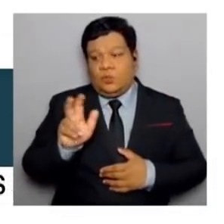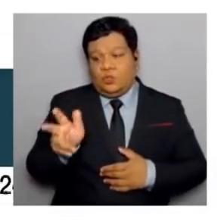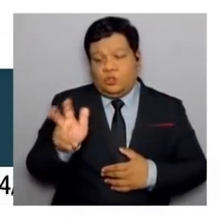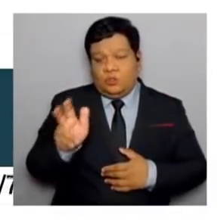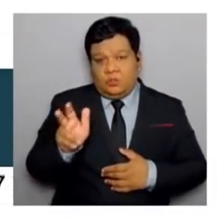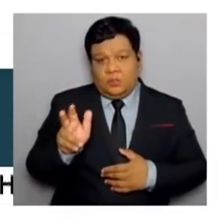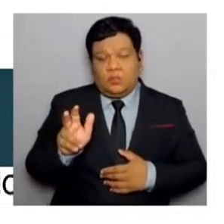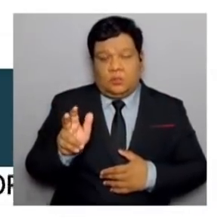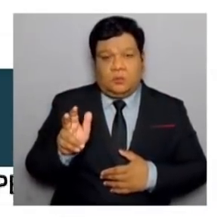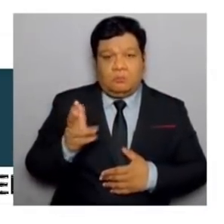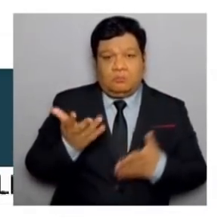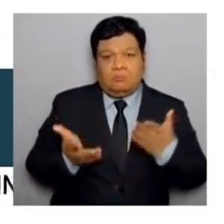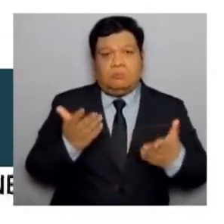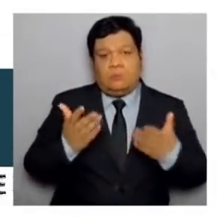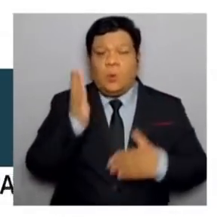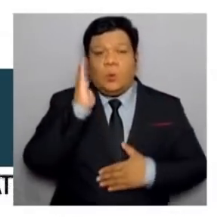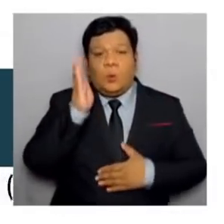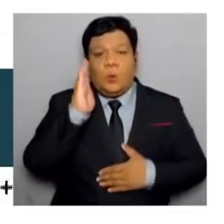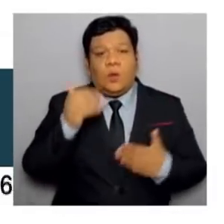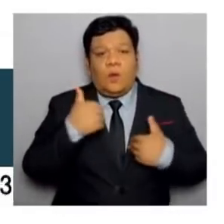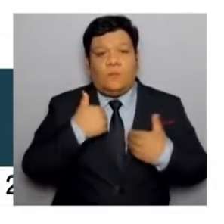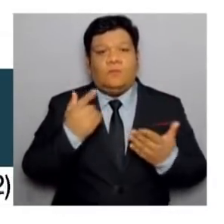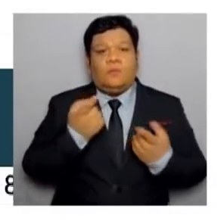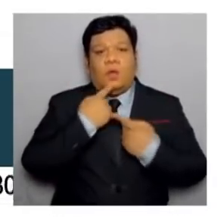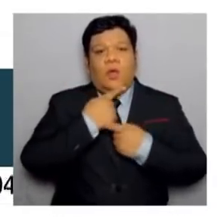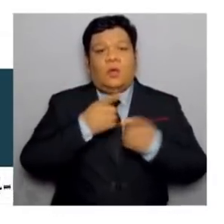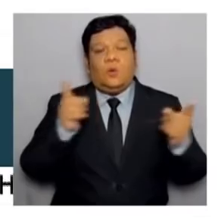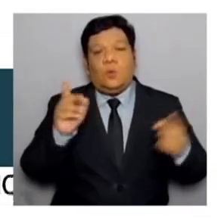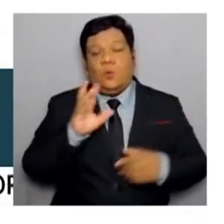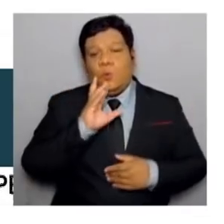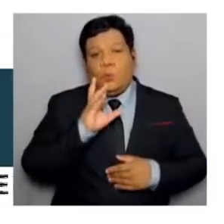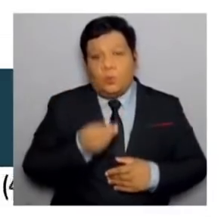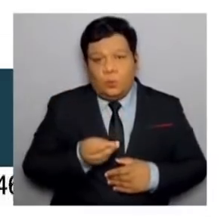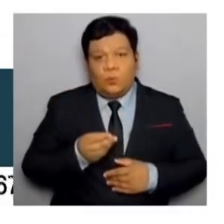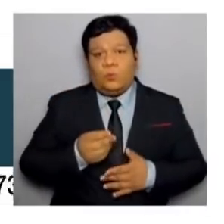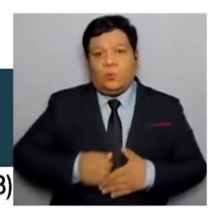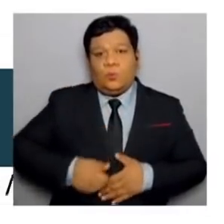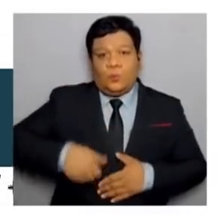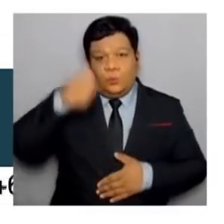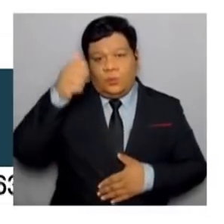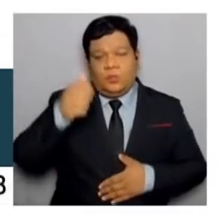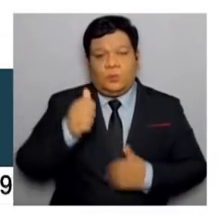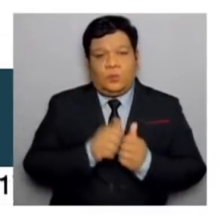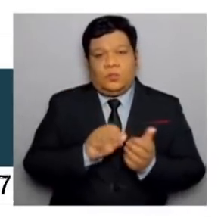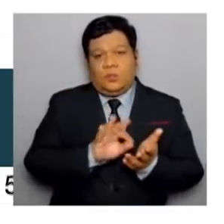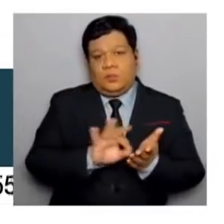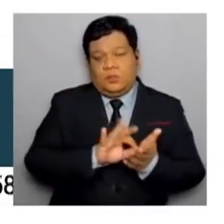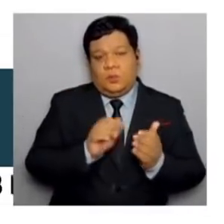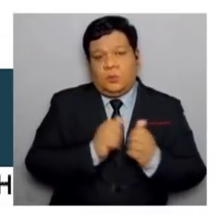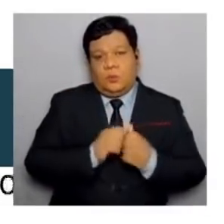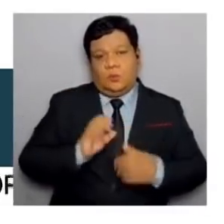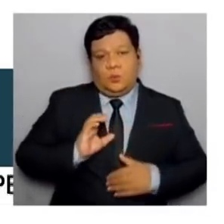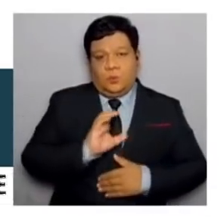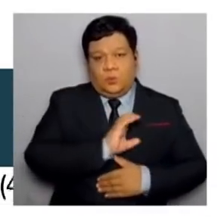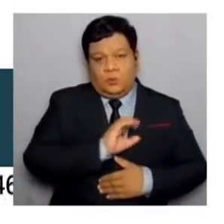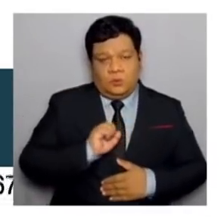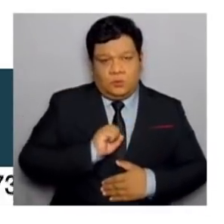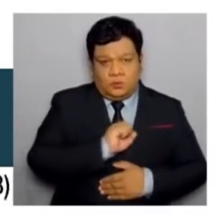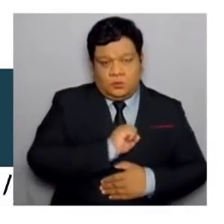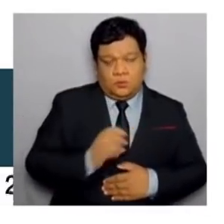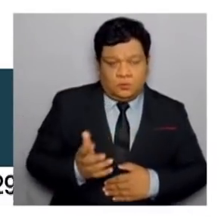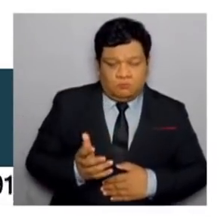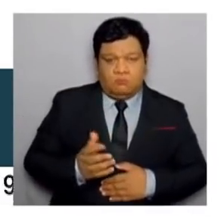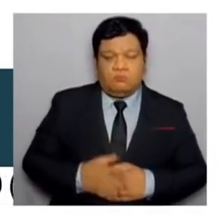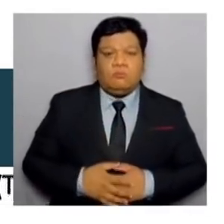we anticipate na magkakaroon na po ng proclamation whoever will win in the canvassing before Congress. And of course, as we